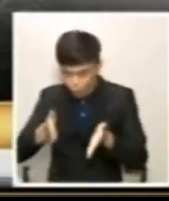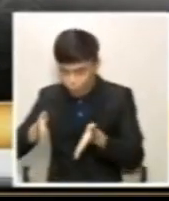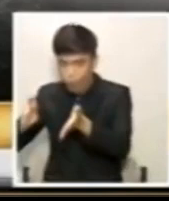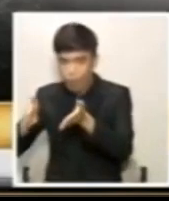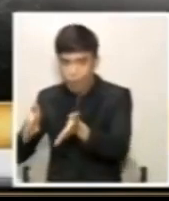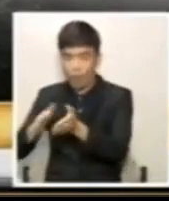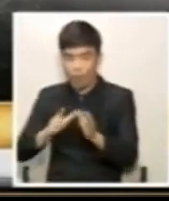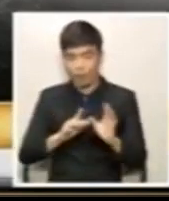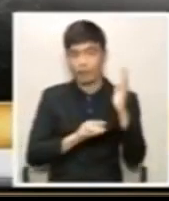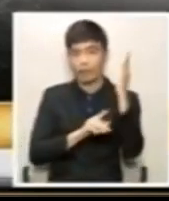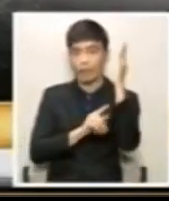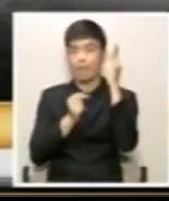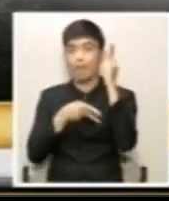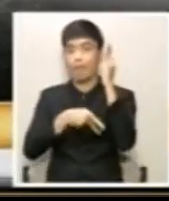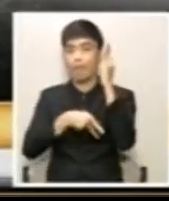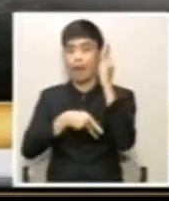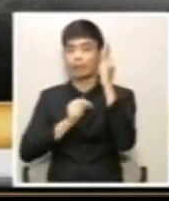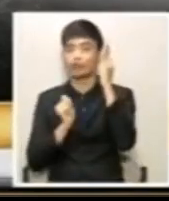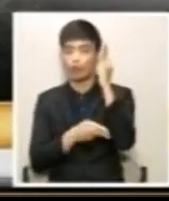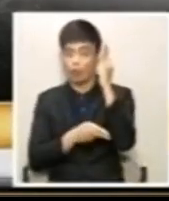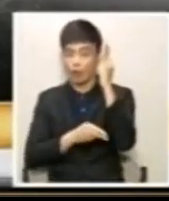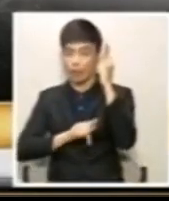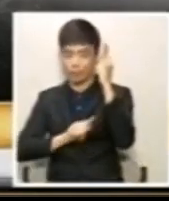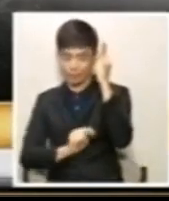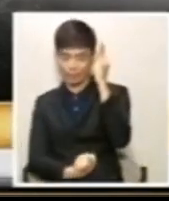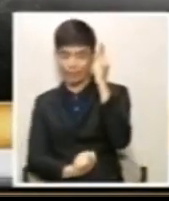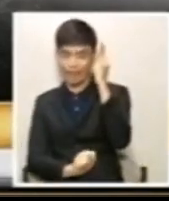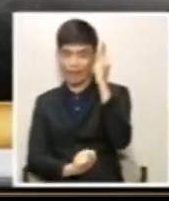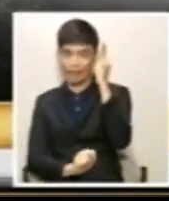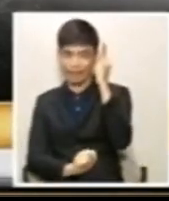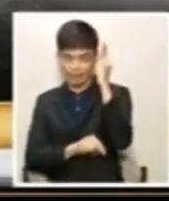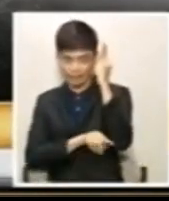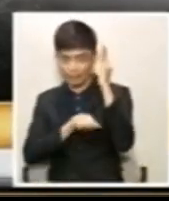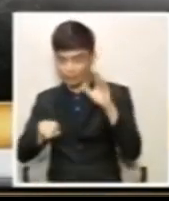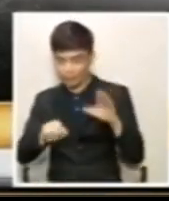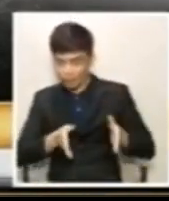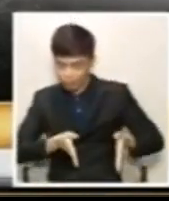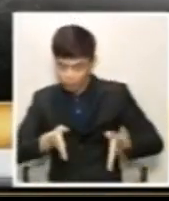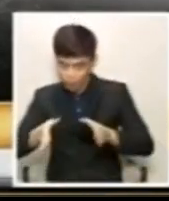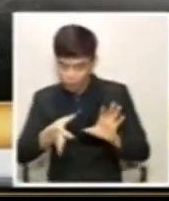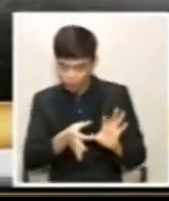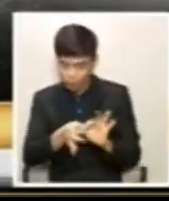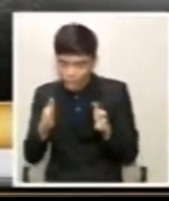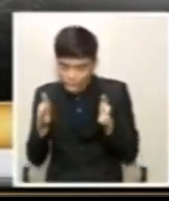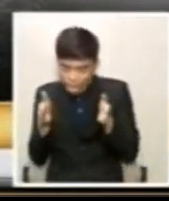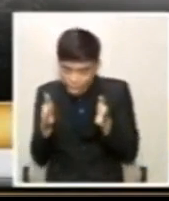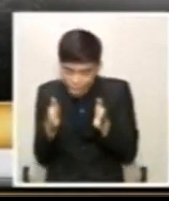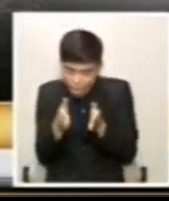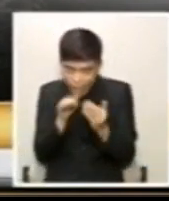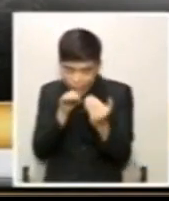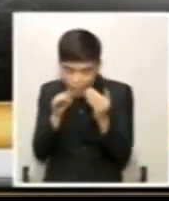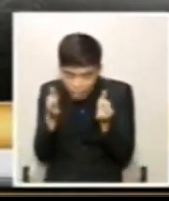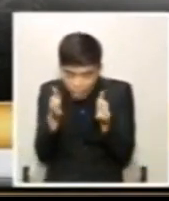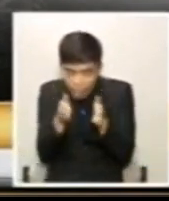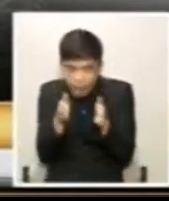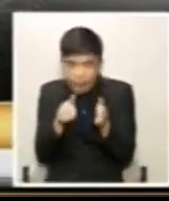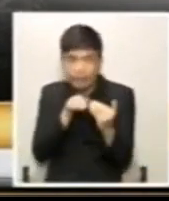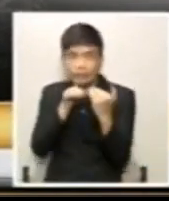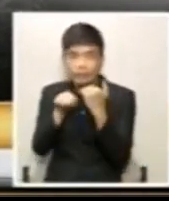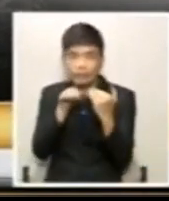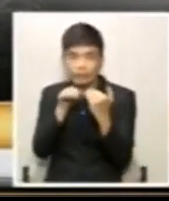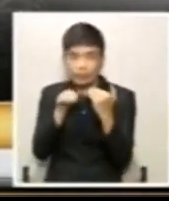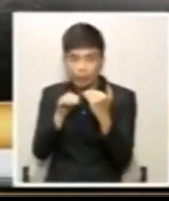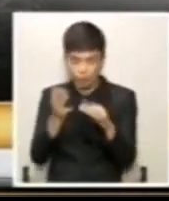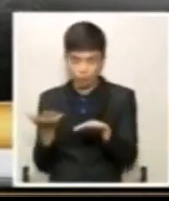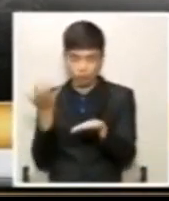งจังหวัดตรังไปท่าเทียบเรือน้ำลึกสงขลามีสภาพคับแคบและขณะนี้ก็เป็นถนนที่ใช้เพื่อ